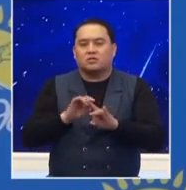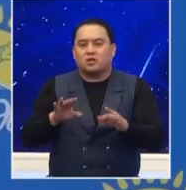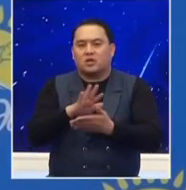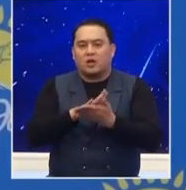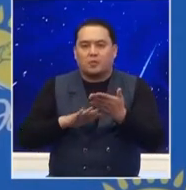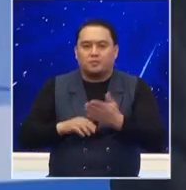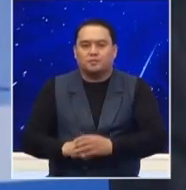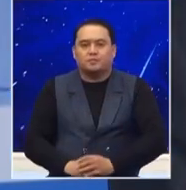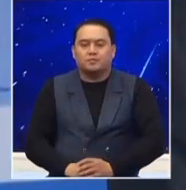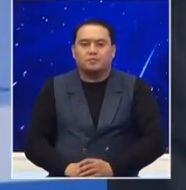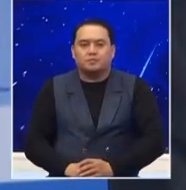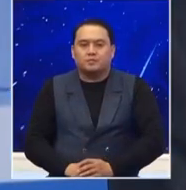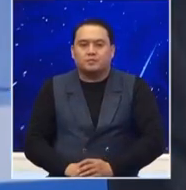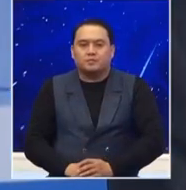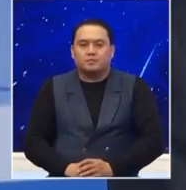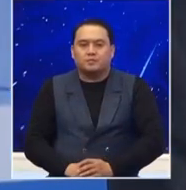Отан».